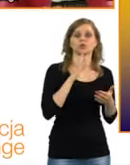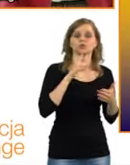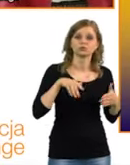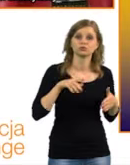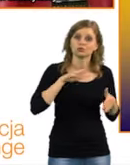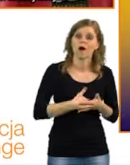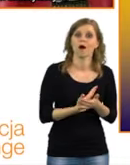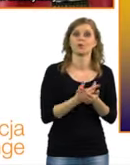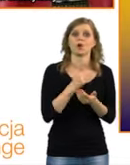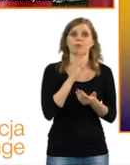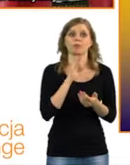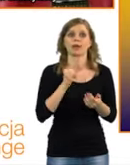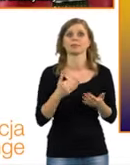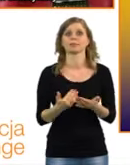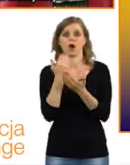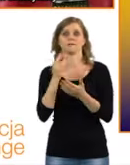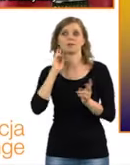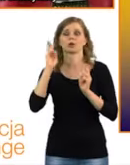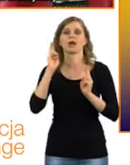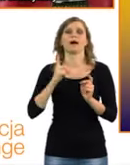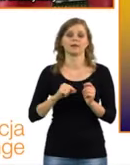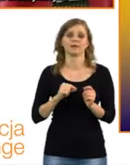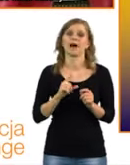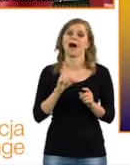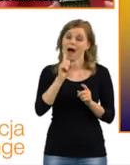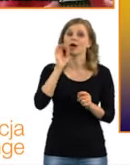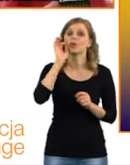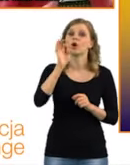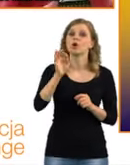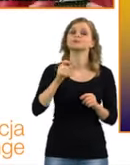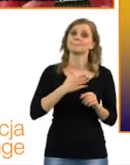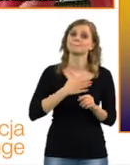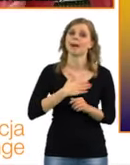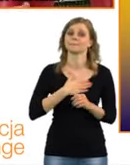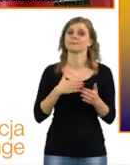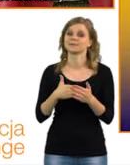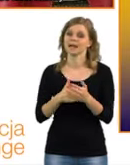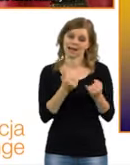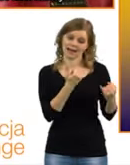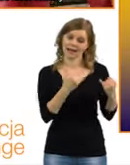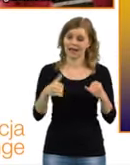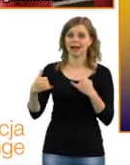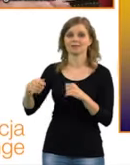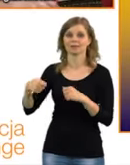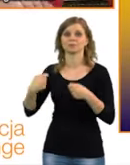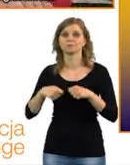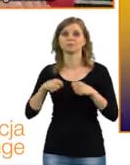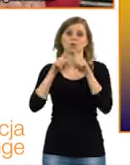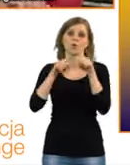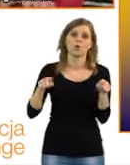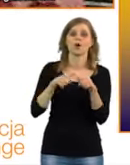niego znowu nowym bodźcem akustycznym. Ale dobrze jest mieć kilka rzeczy.